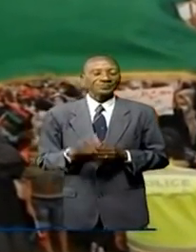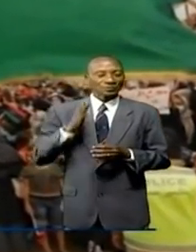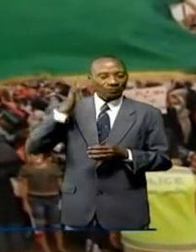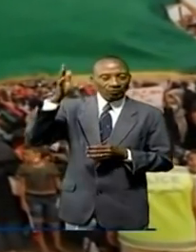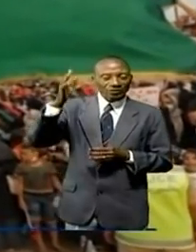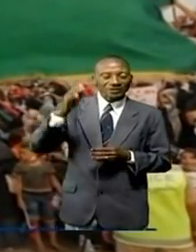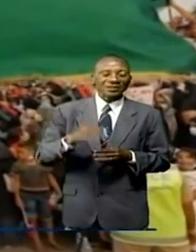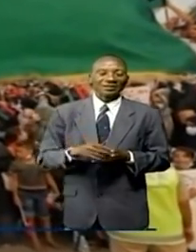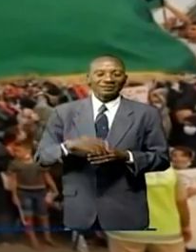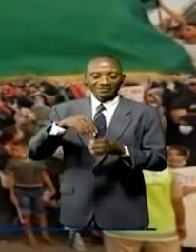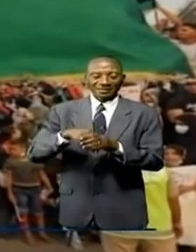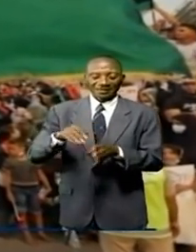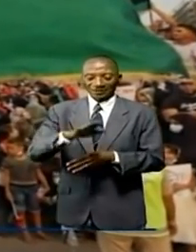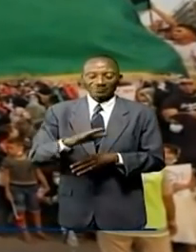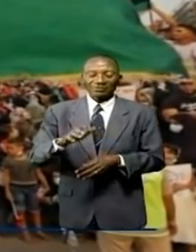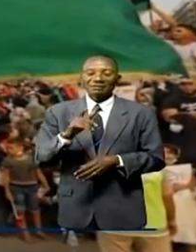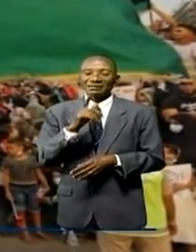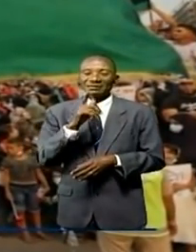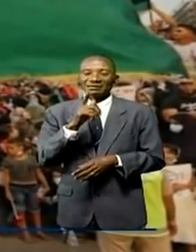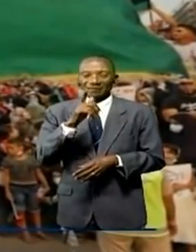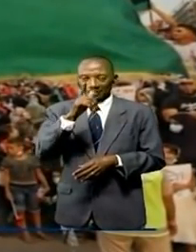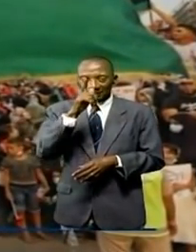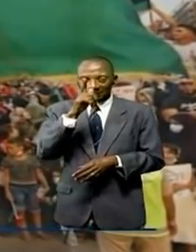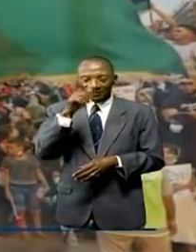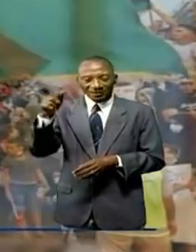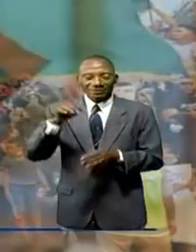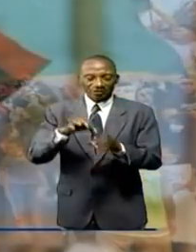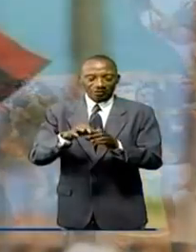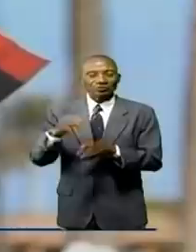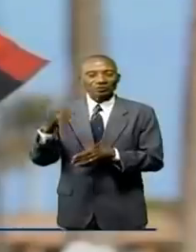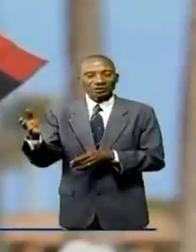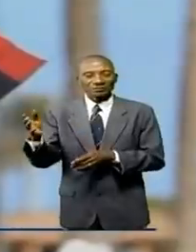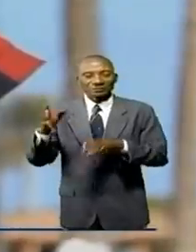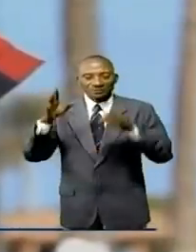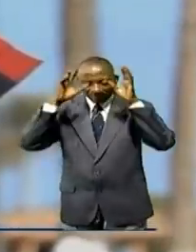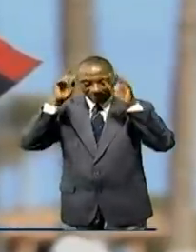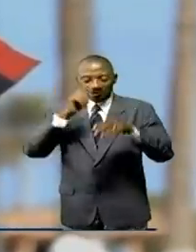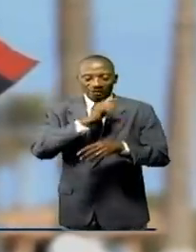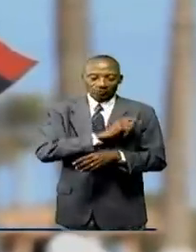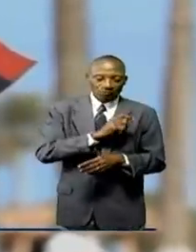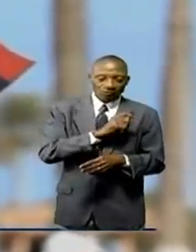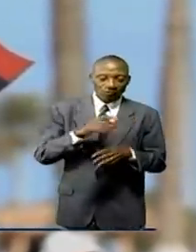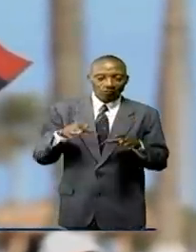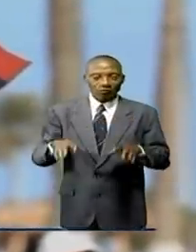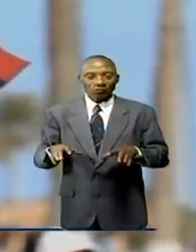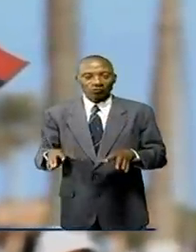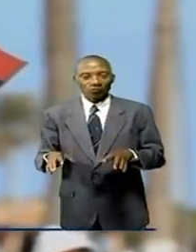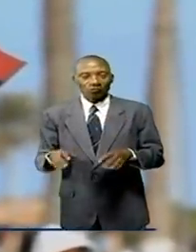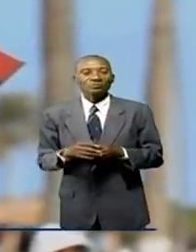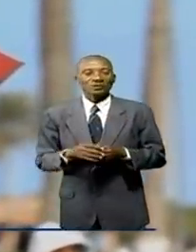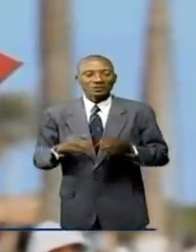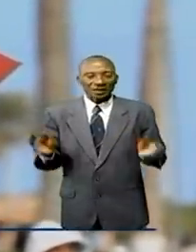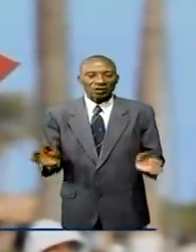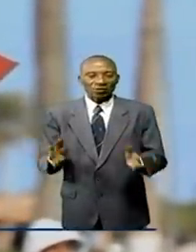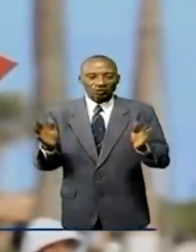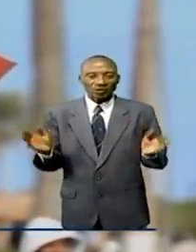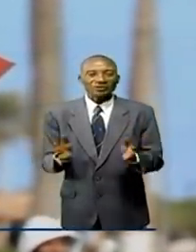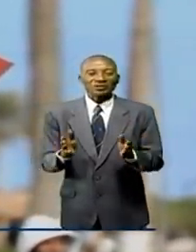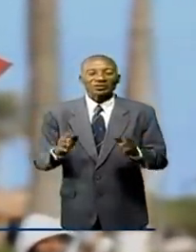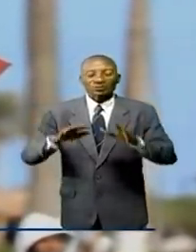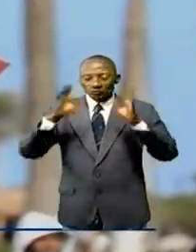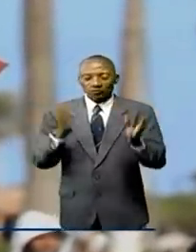les présidents du Togo, de l'Ouganda, de la RDC et de la République du Congo ont encouragé l'ensemble des